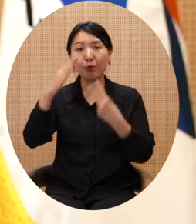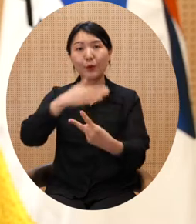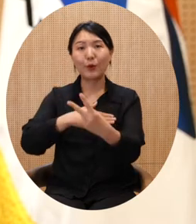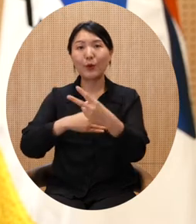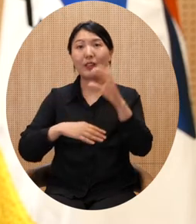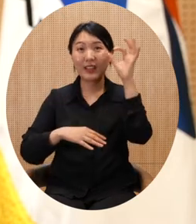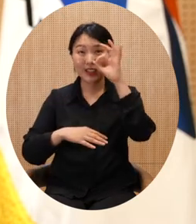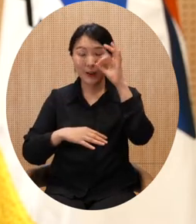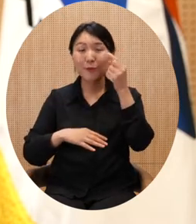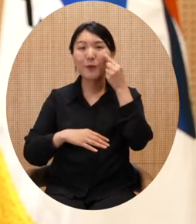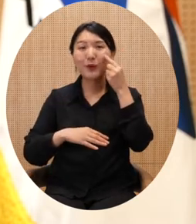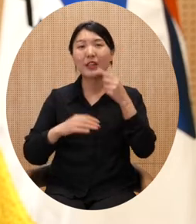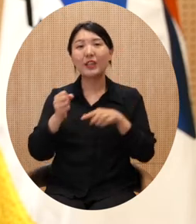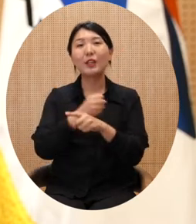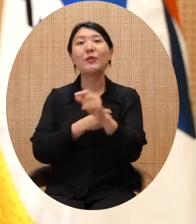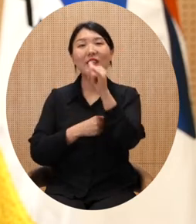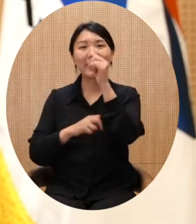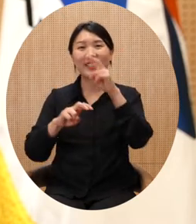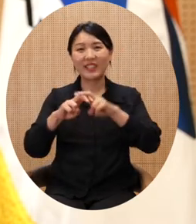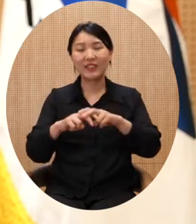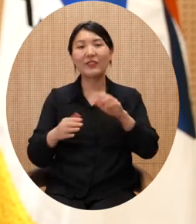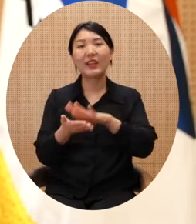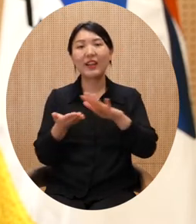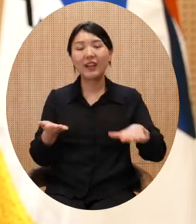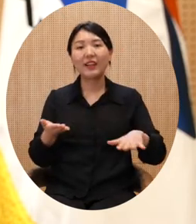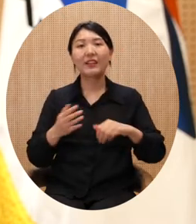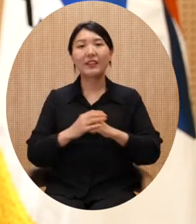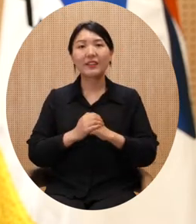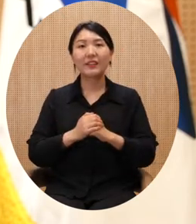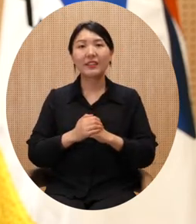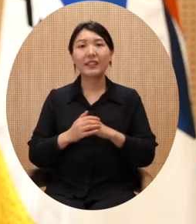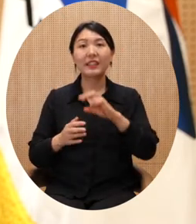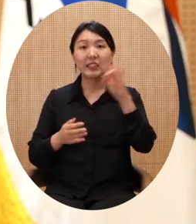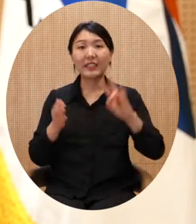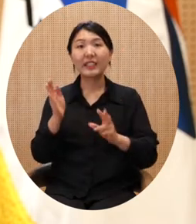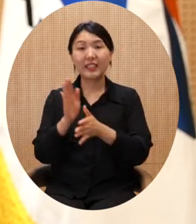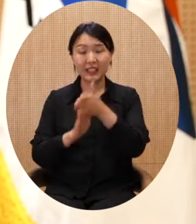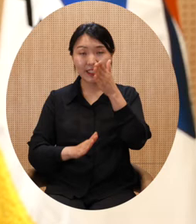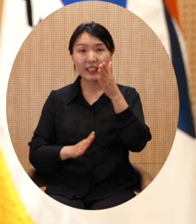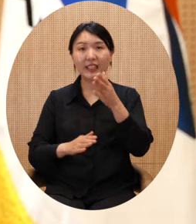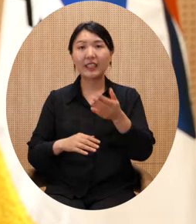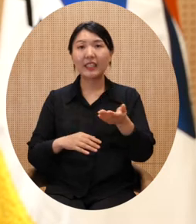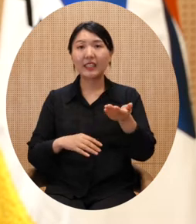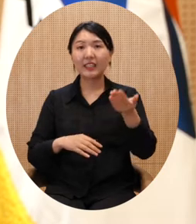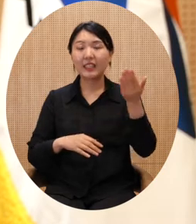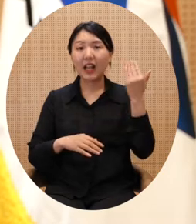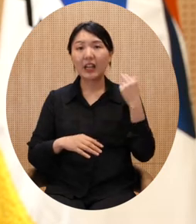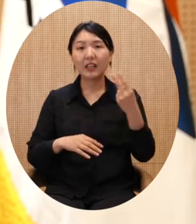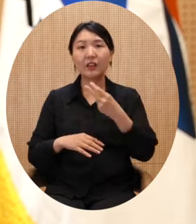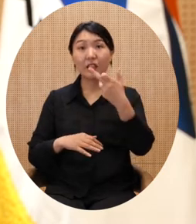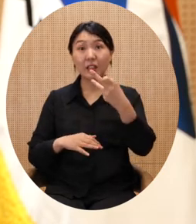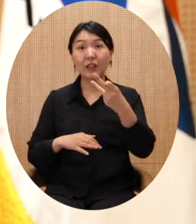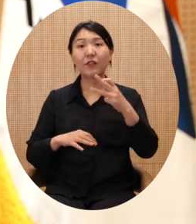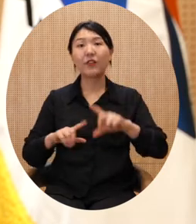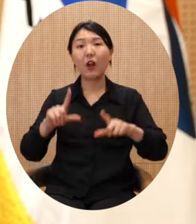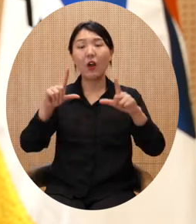비전을 모색하기 위한 뜻깊은 자리입니다. 우리 시흥시는 지난